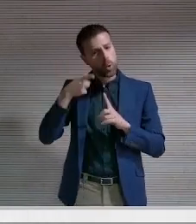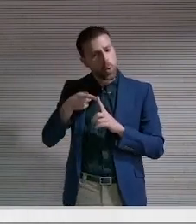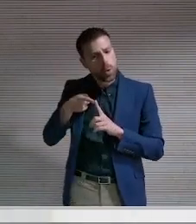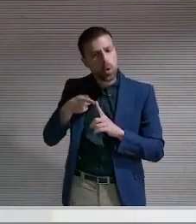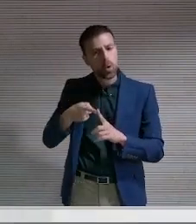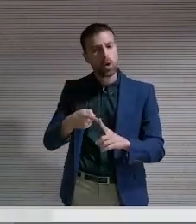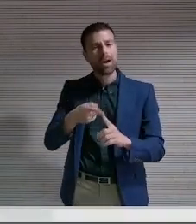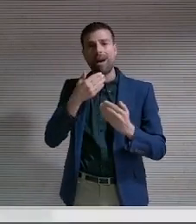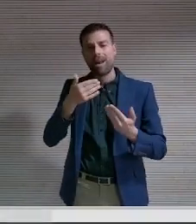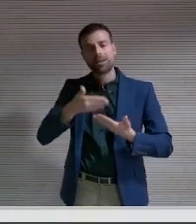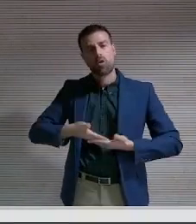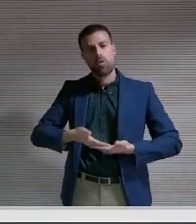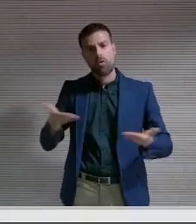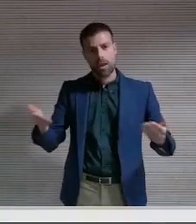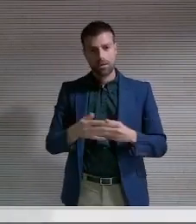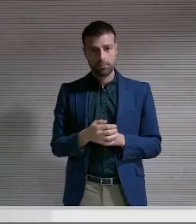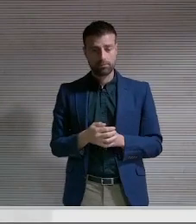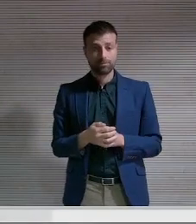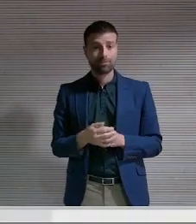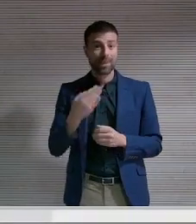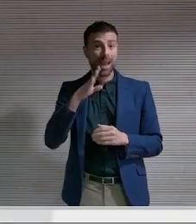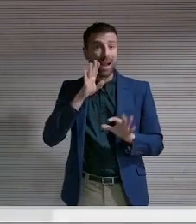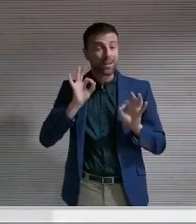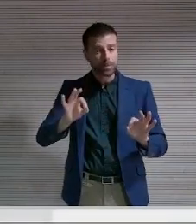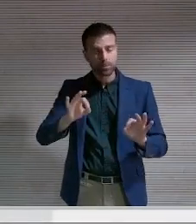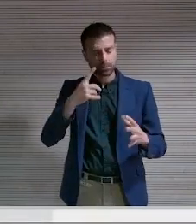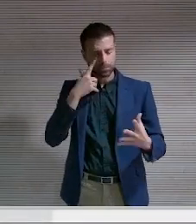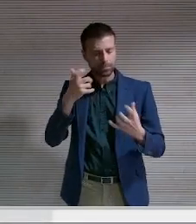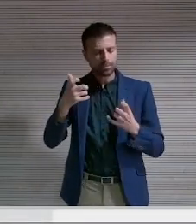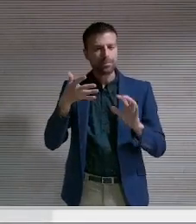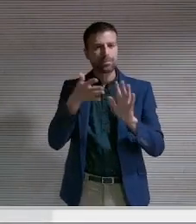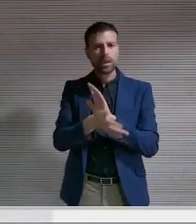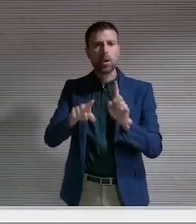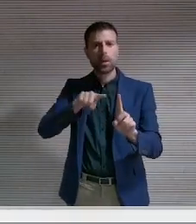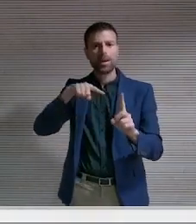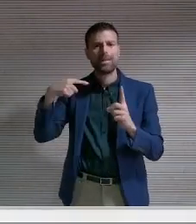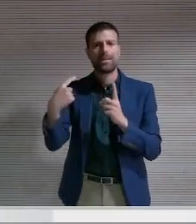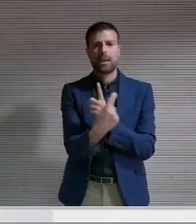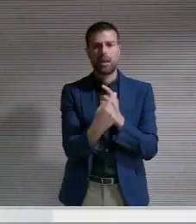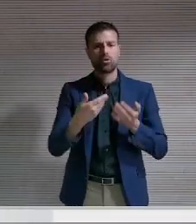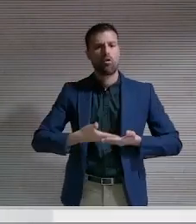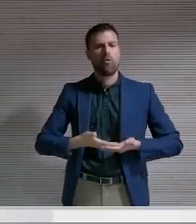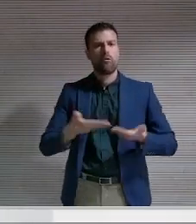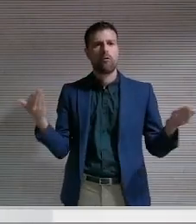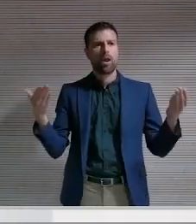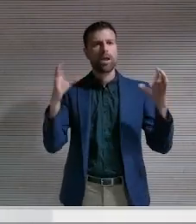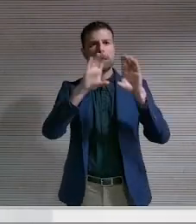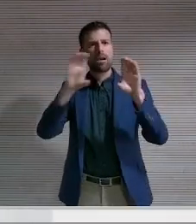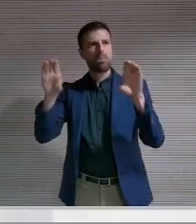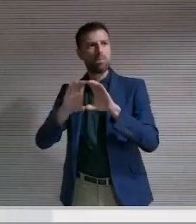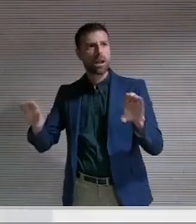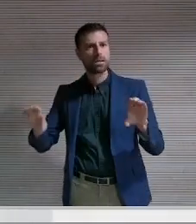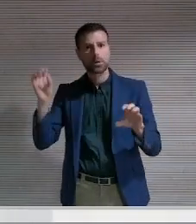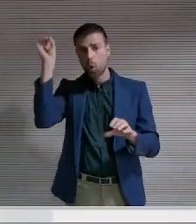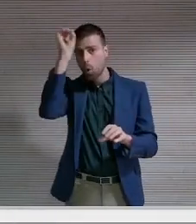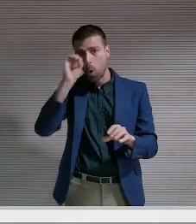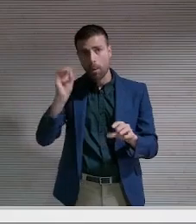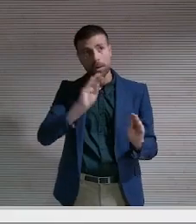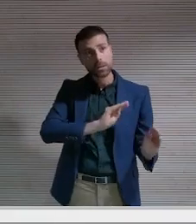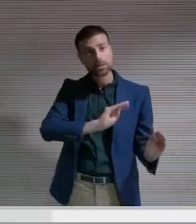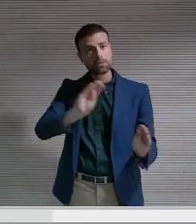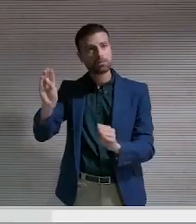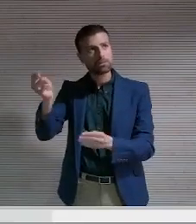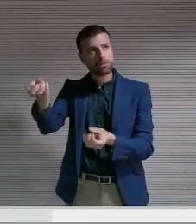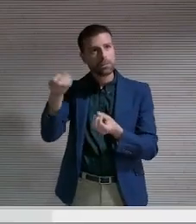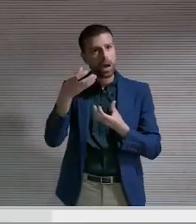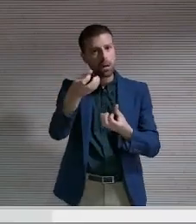confiança. I això ho notem en els indicadors de confiança empresarial, d'allò que opinen les empreses respecte al